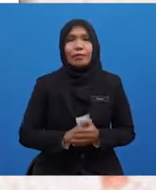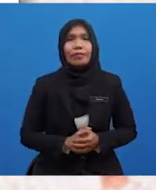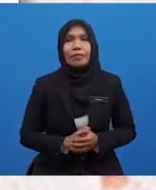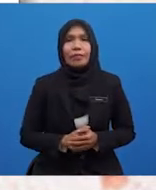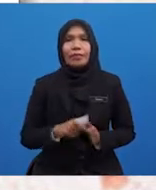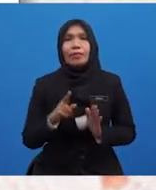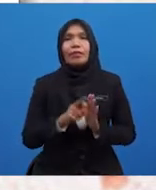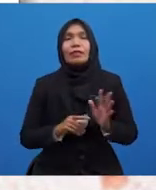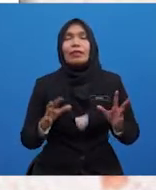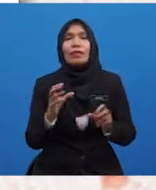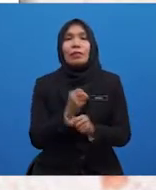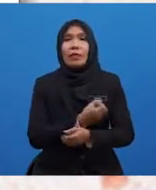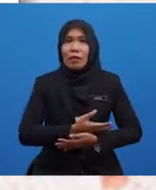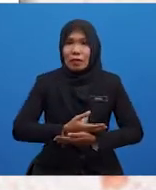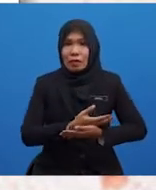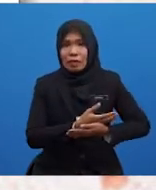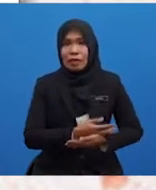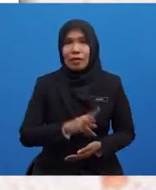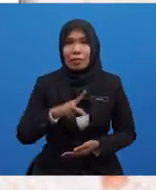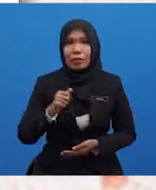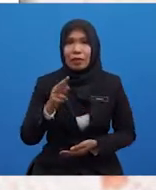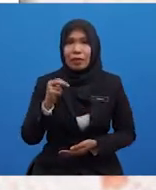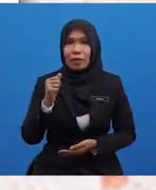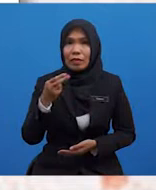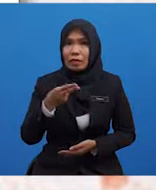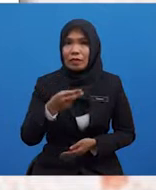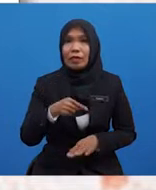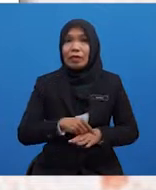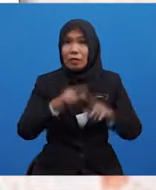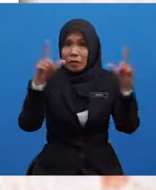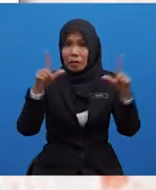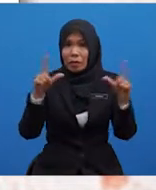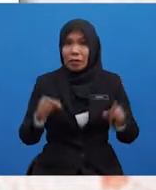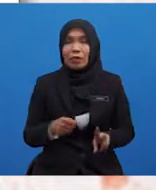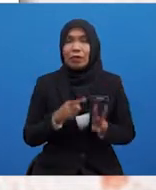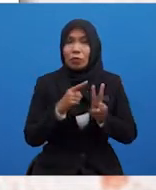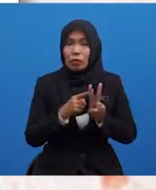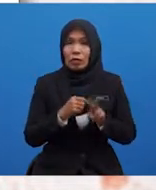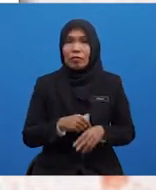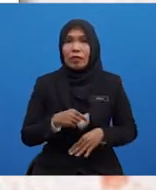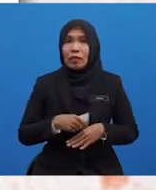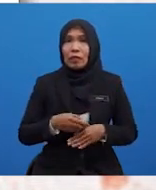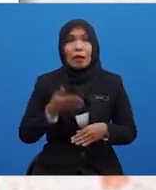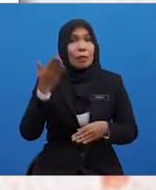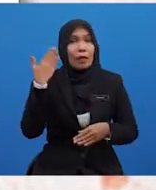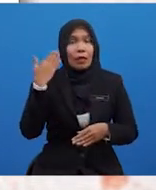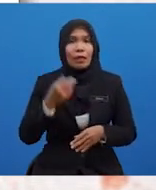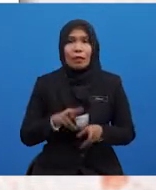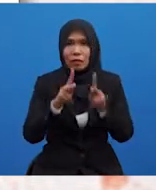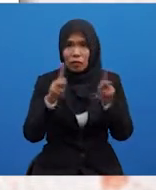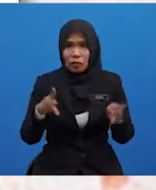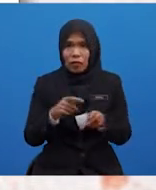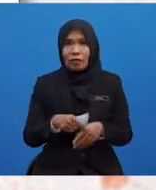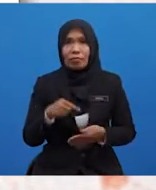Terdapat anak-anak panah di lapisan kedua di belakang kotak-kotak ini yang menunjukkan